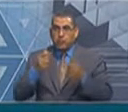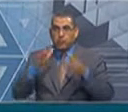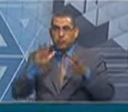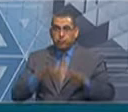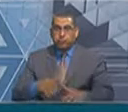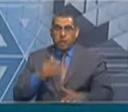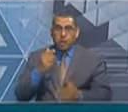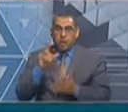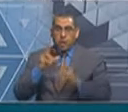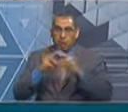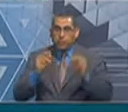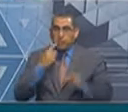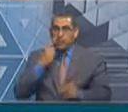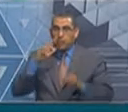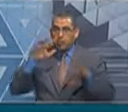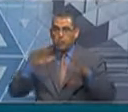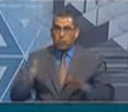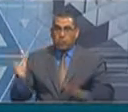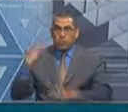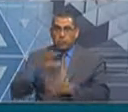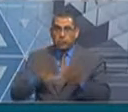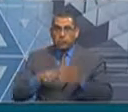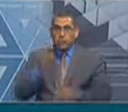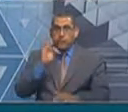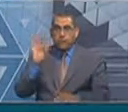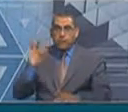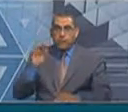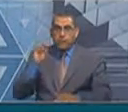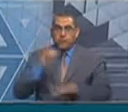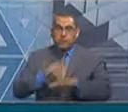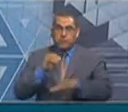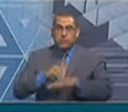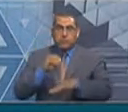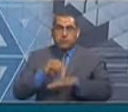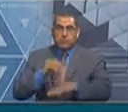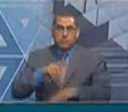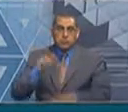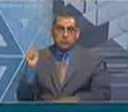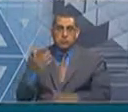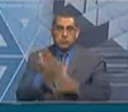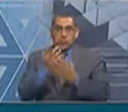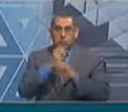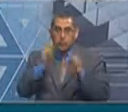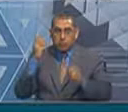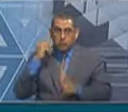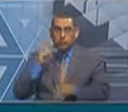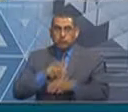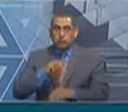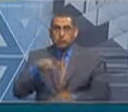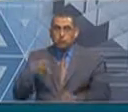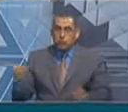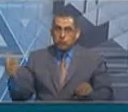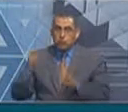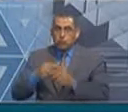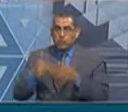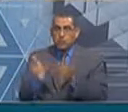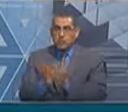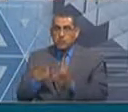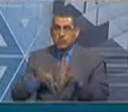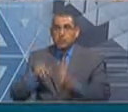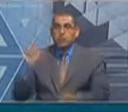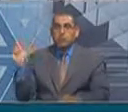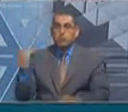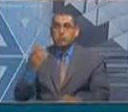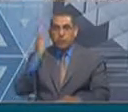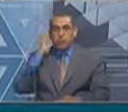لبنان منذ عام. وتمارس فرنسا ضغوطا منذ انفجار مرفأ بيروت المروع في الرابع من أغسطس الماضي على القوى السياسية